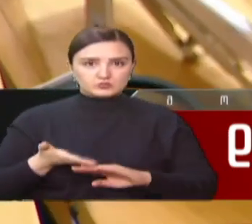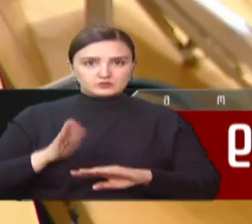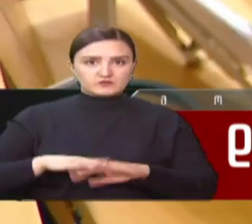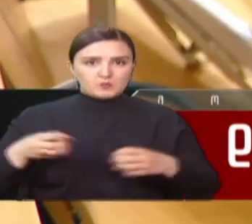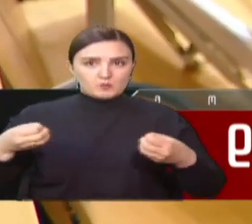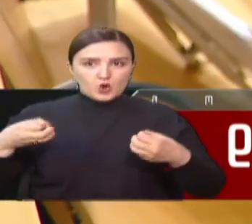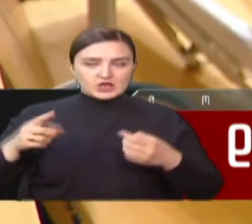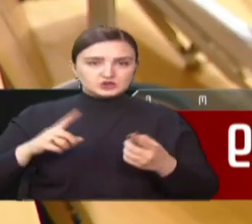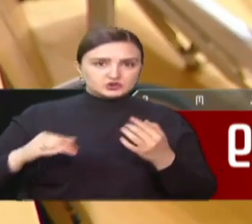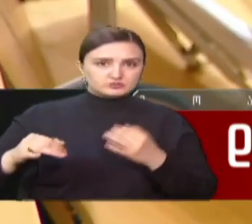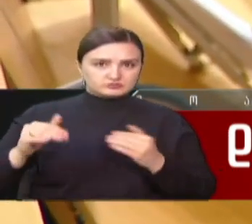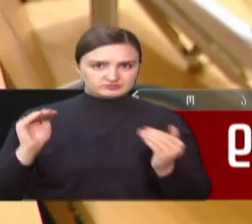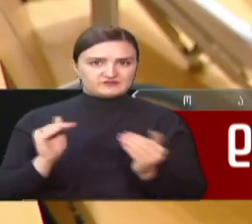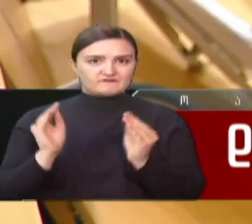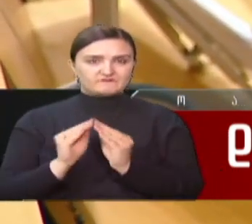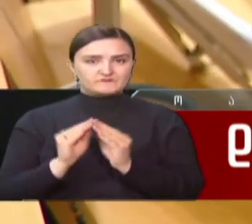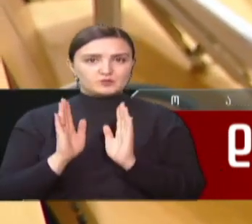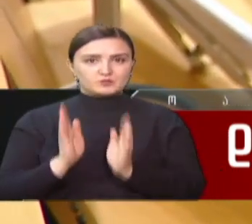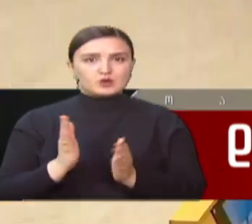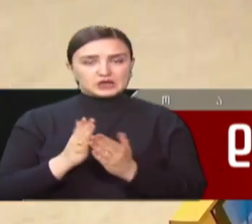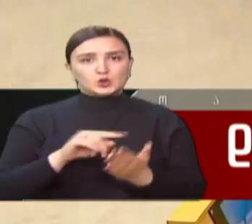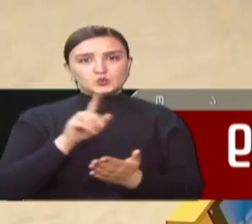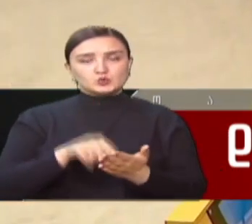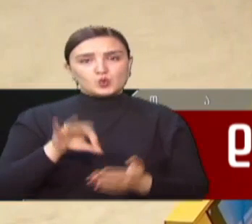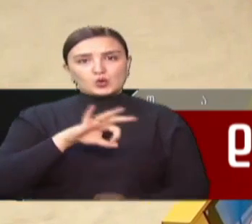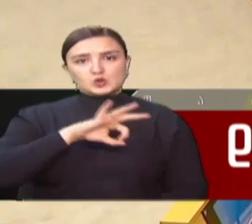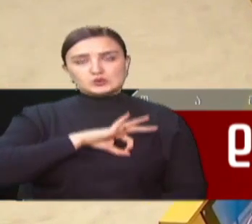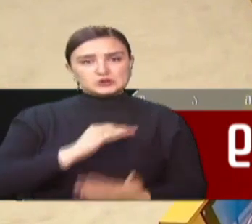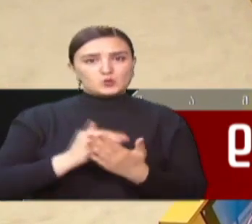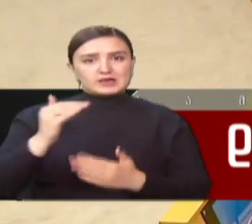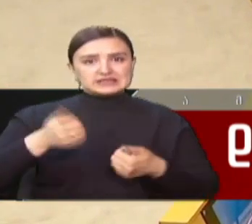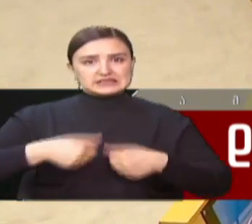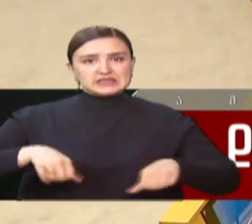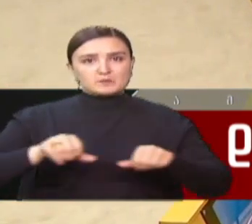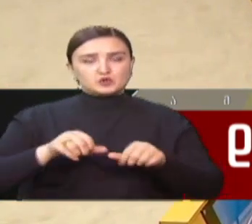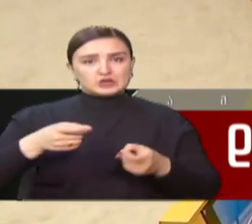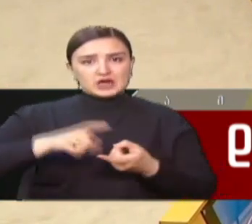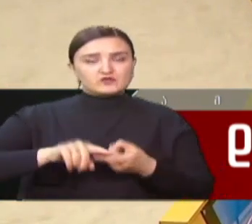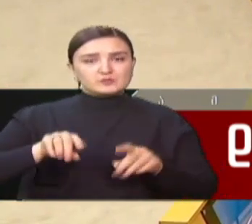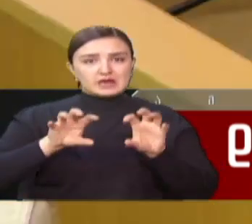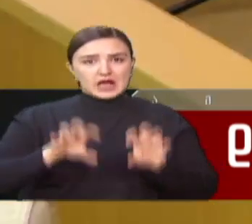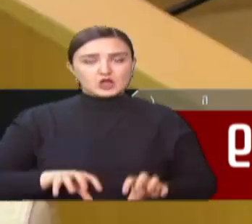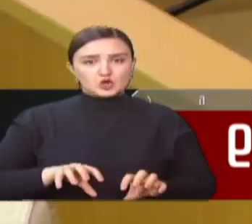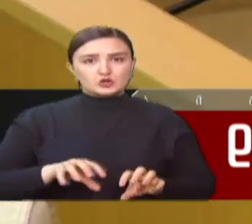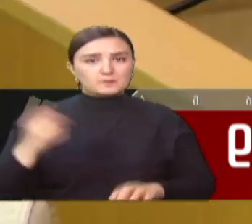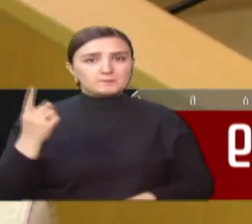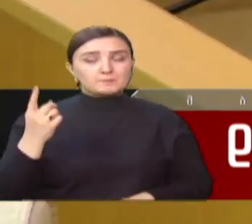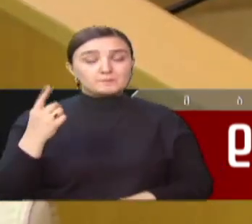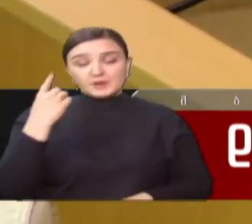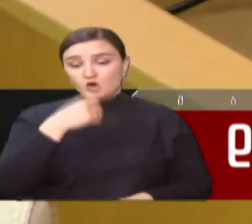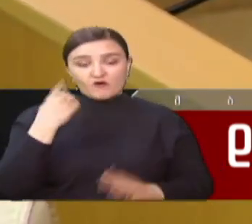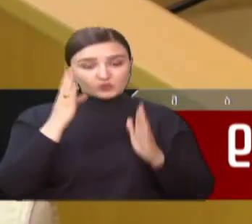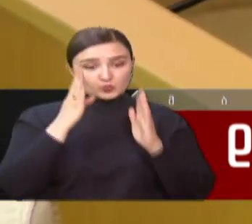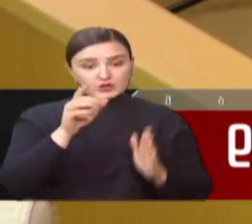იმ კითხვების გათვალისწინებით, რომლებიც არსებობს იუსტიციის უმაღლესი საბჭოსთან დაკავშირებით, ამ კანონის პიროვნულმა მიდგომამ შესაძლოა